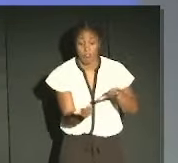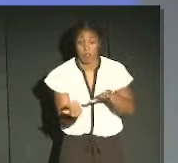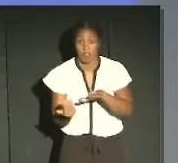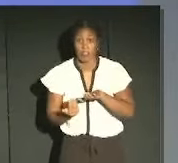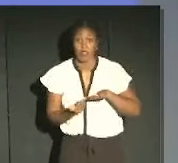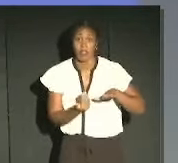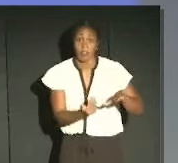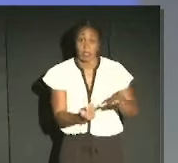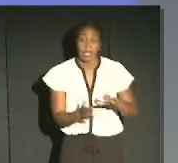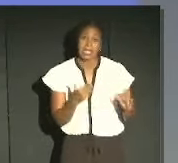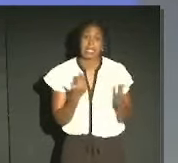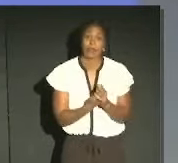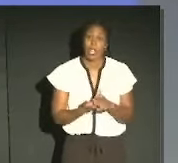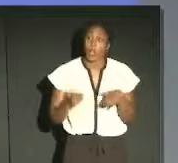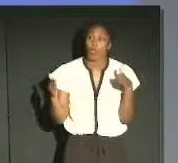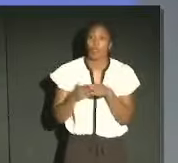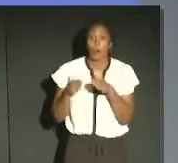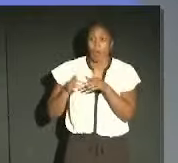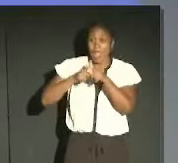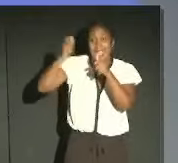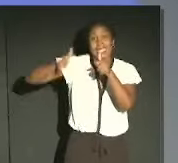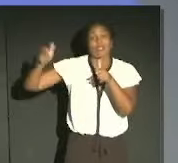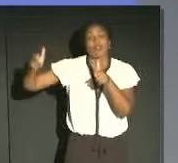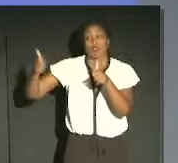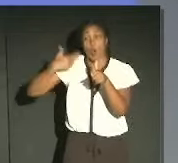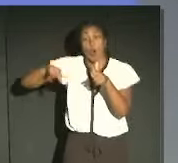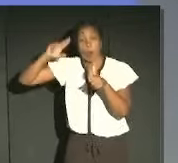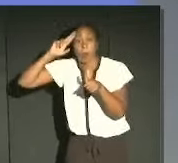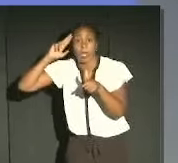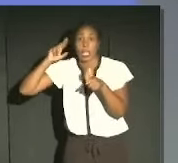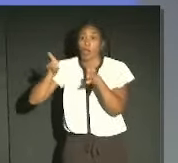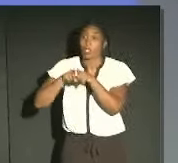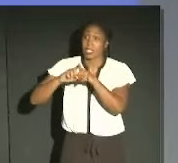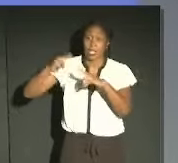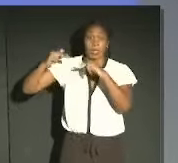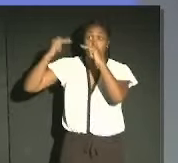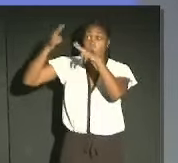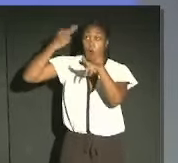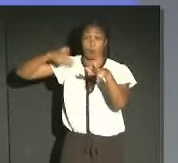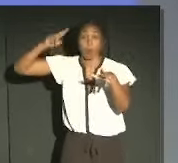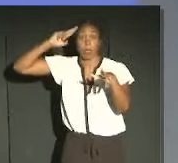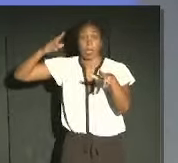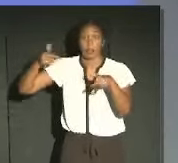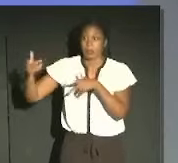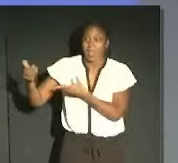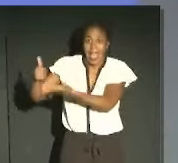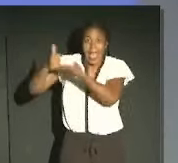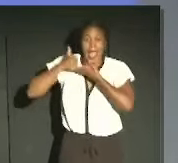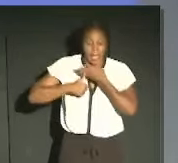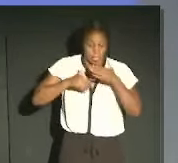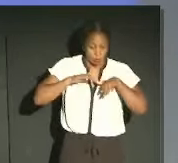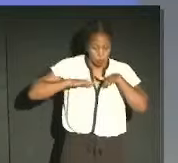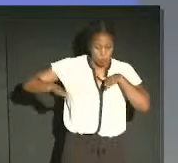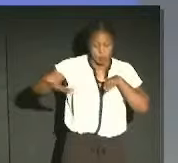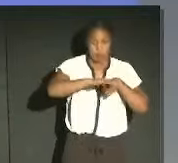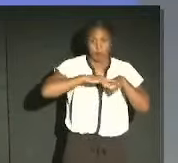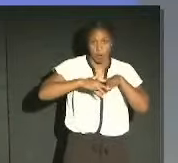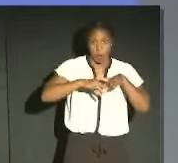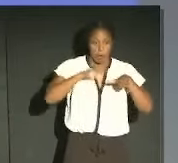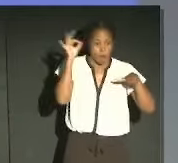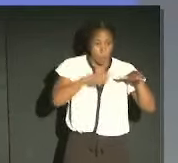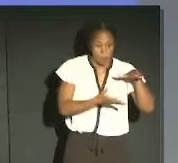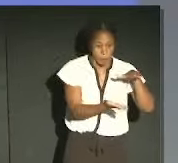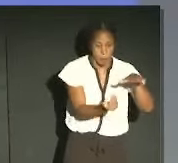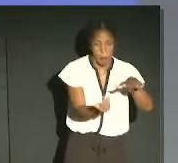recherche spécifique aux institutions européennes et au niveau européen pour aider à dépolluer des sols dont on sait qu' ont